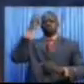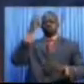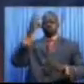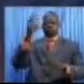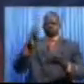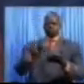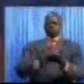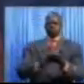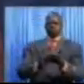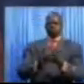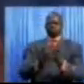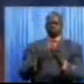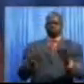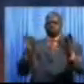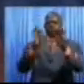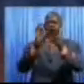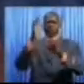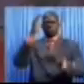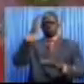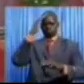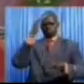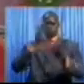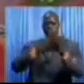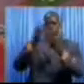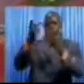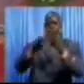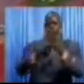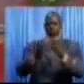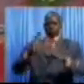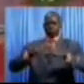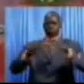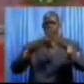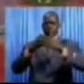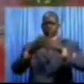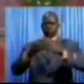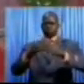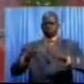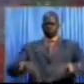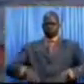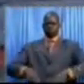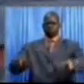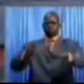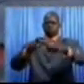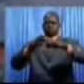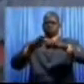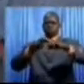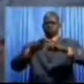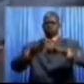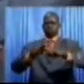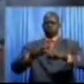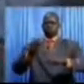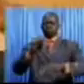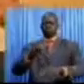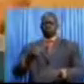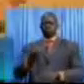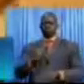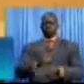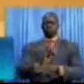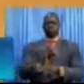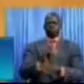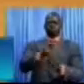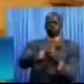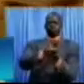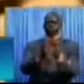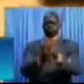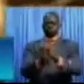dossiers majeurs, à savoir le projet de construction d'autoroute Ouagadougou-Yamoussoukro, la réhabilitation et le prolongement